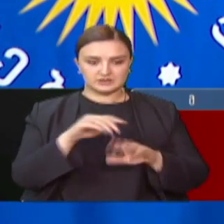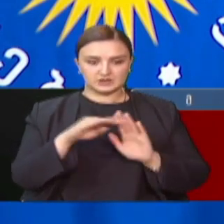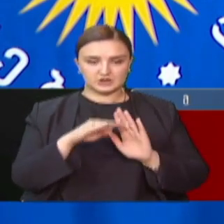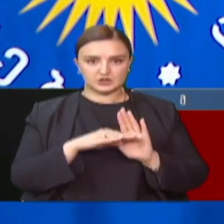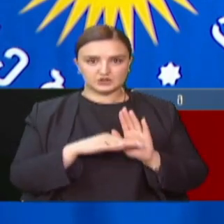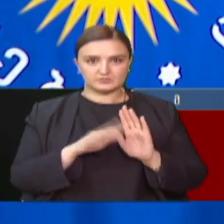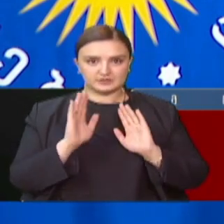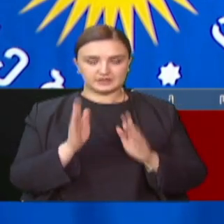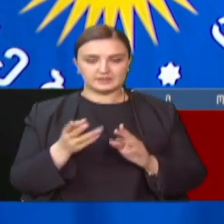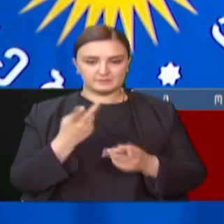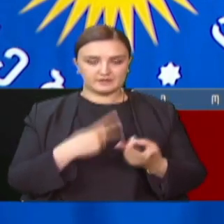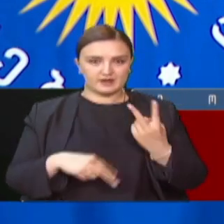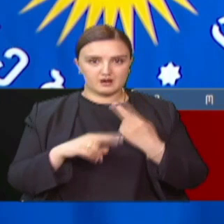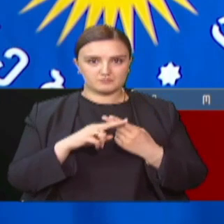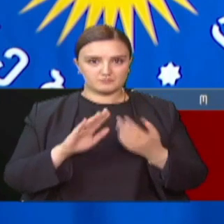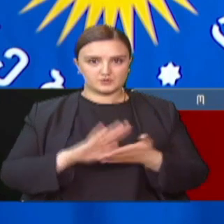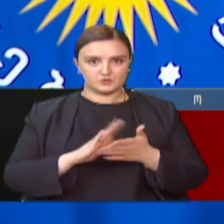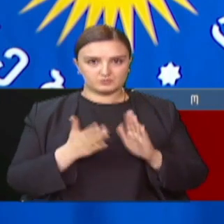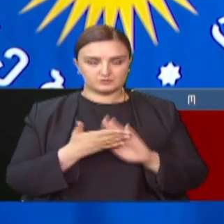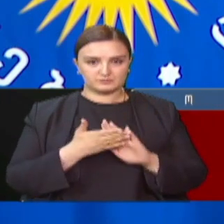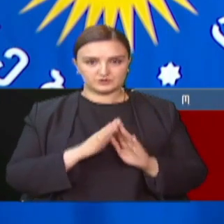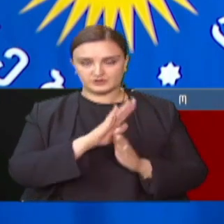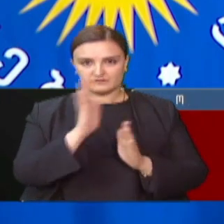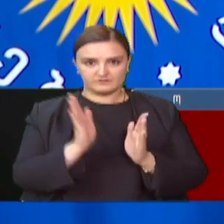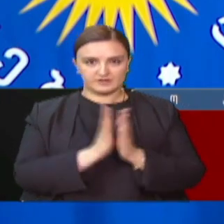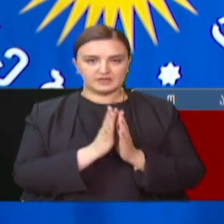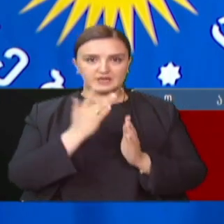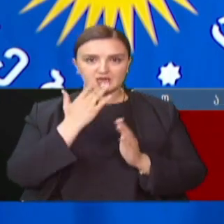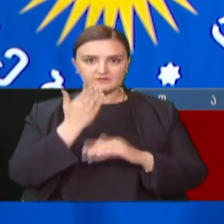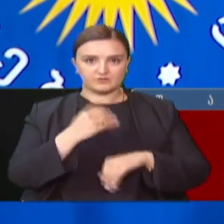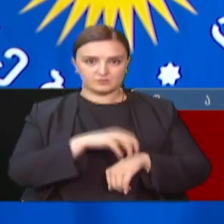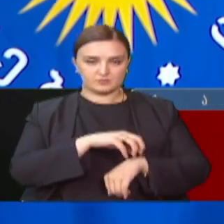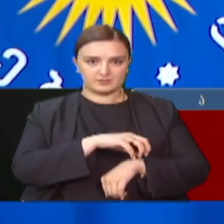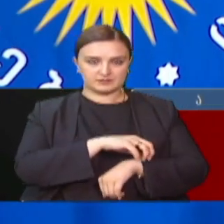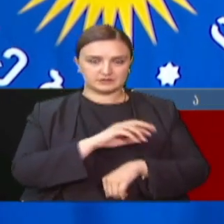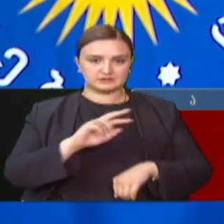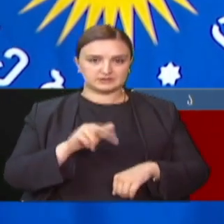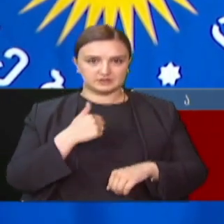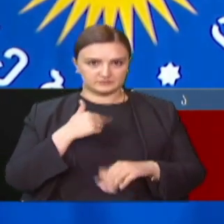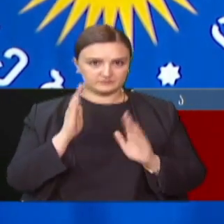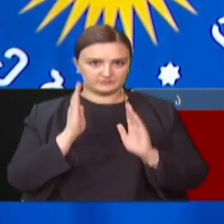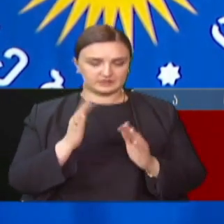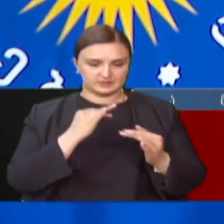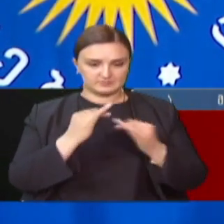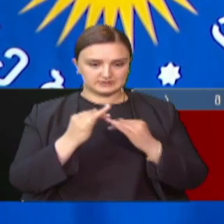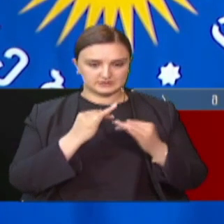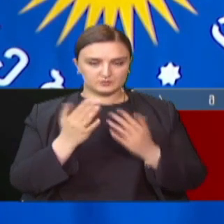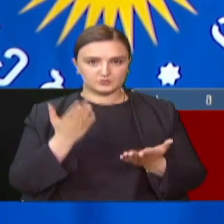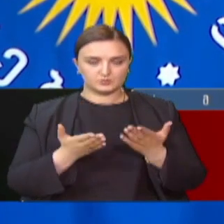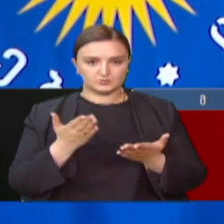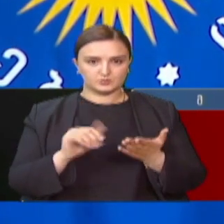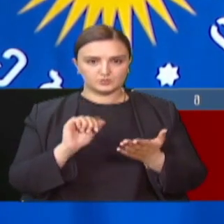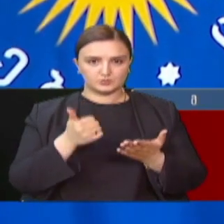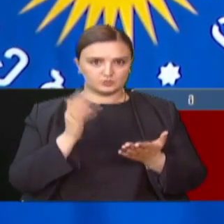გვექნება თანაბარ პირობებზე აბსოლუტურად ყველა ევროპულ პარტიასთან და გვექნება საუბარი თუ